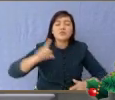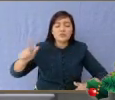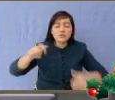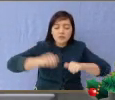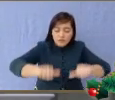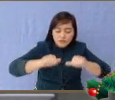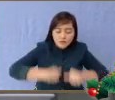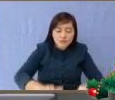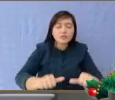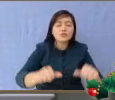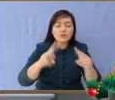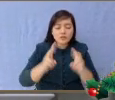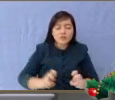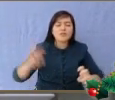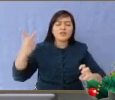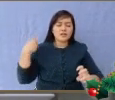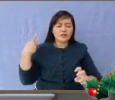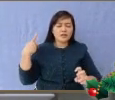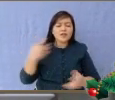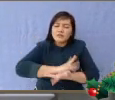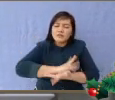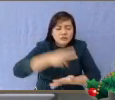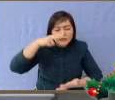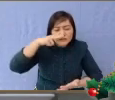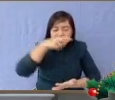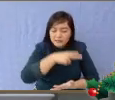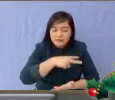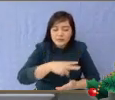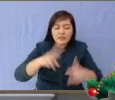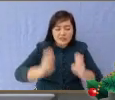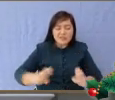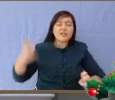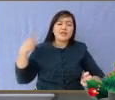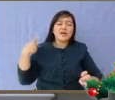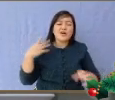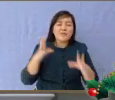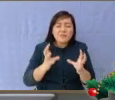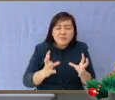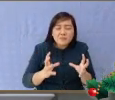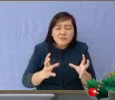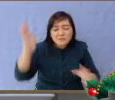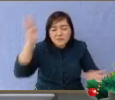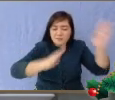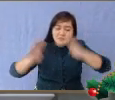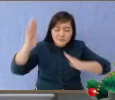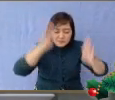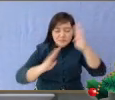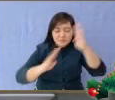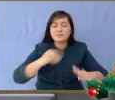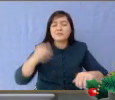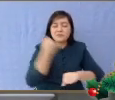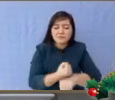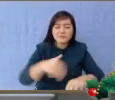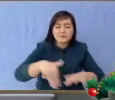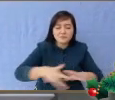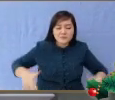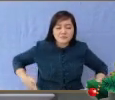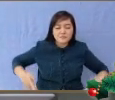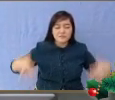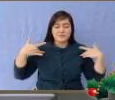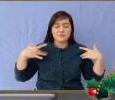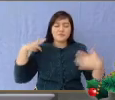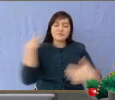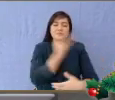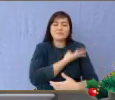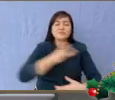Panginoon, despite of the pandemic, despite of the problem, kahirapan ng buhay, kami po ay magpapatuloy sa inyo sa